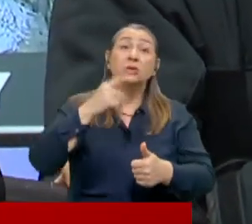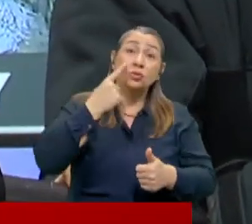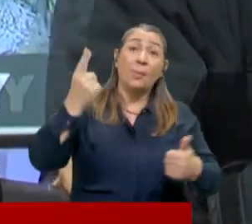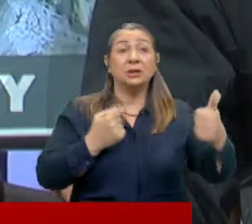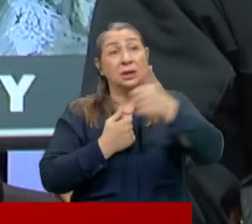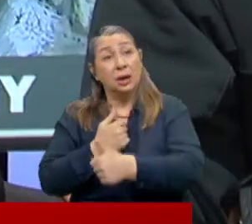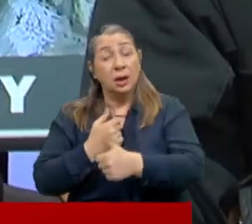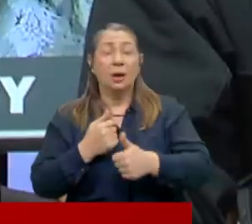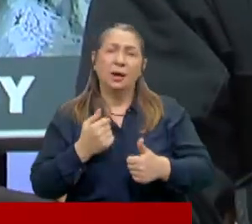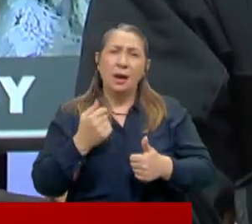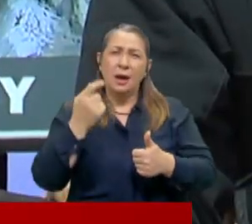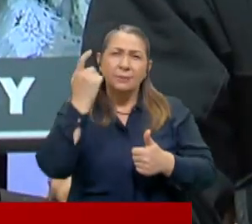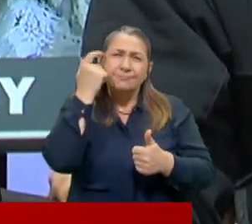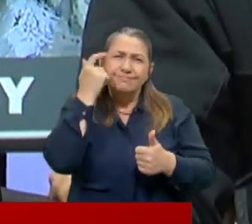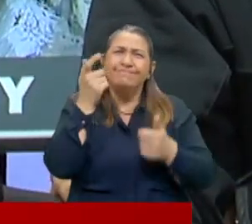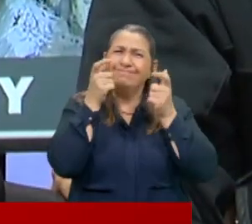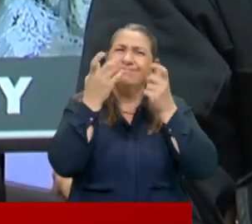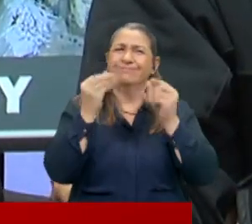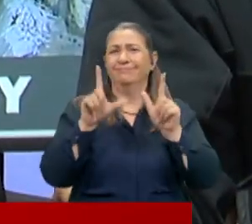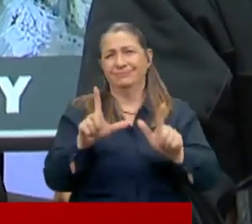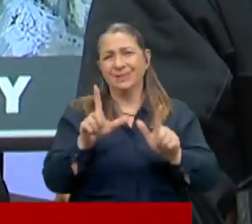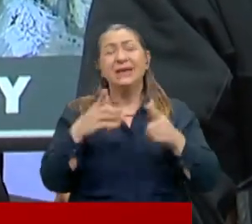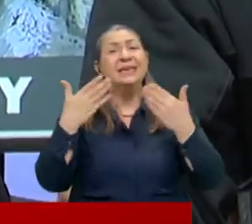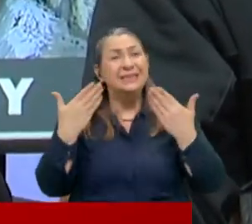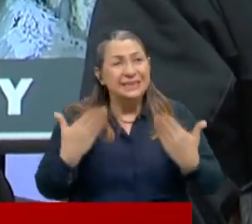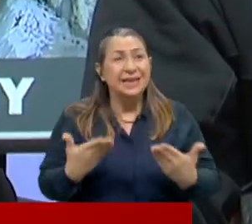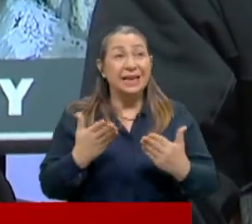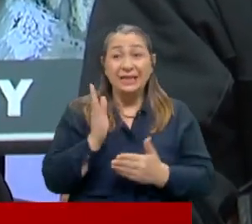bir başkası. Akıllarını başlarına devşirsinler.